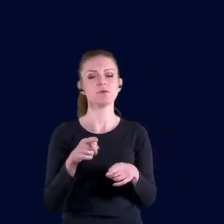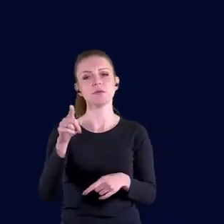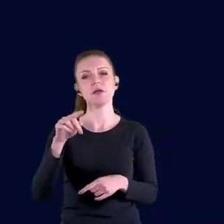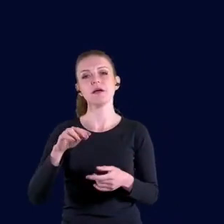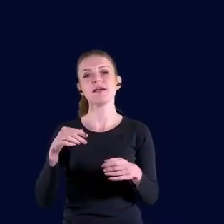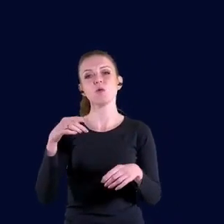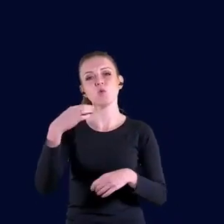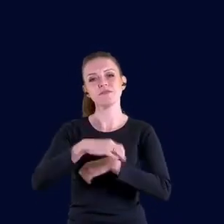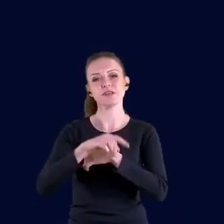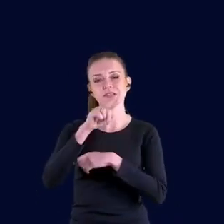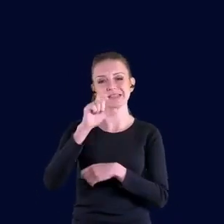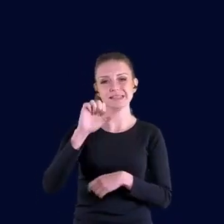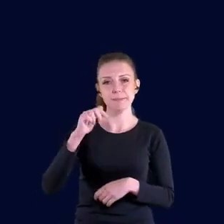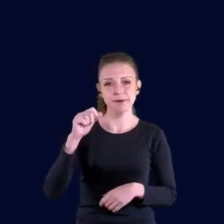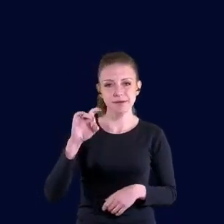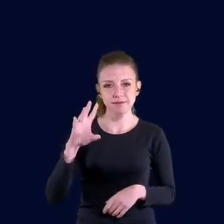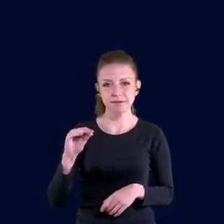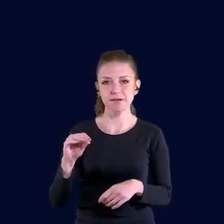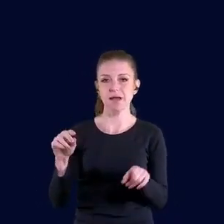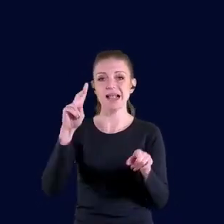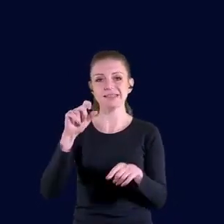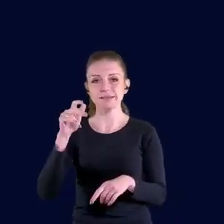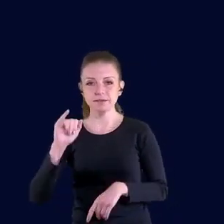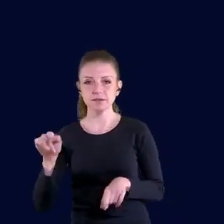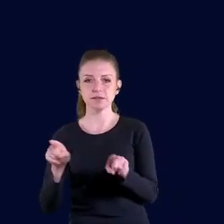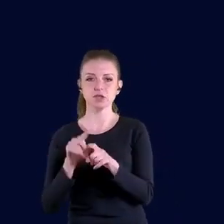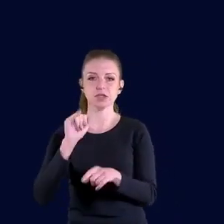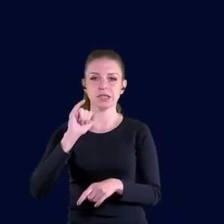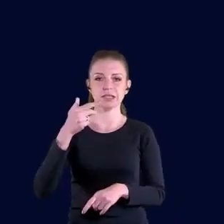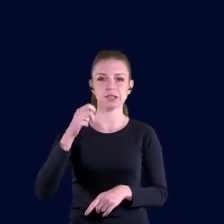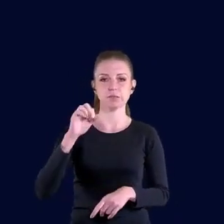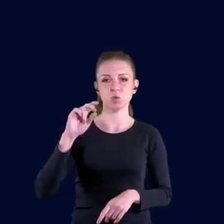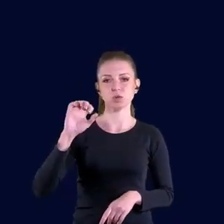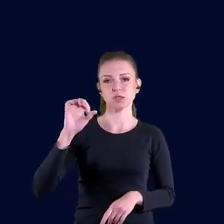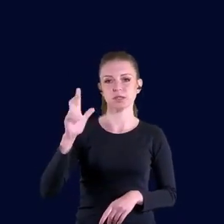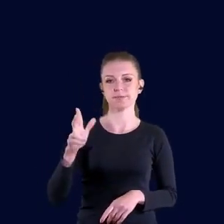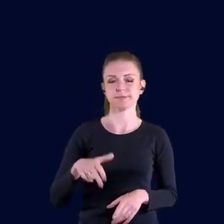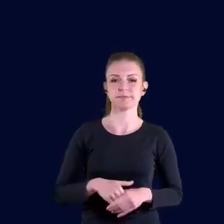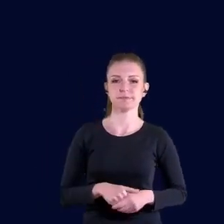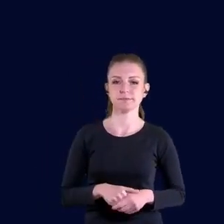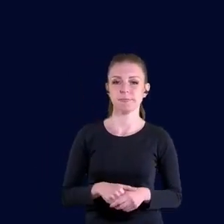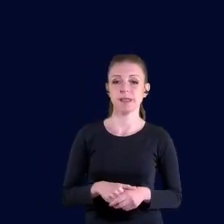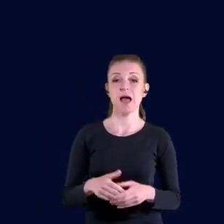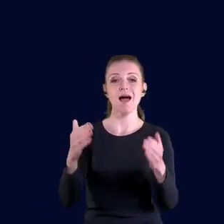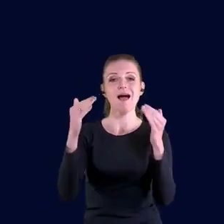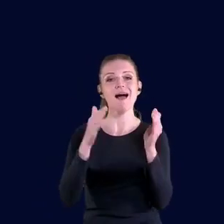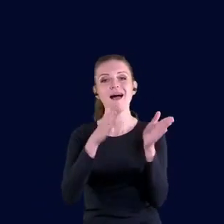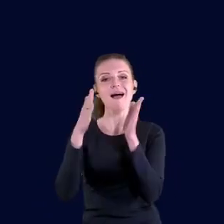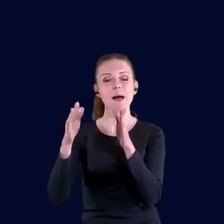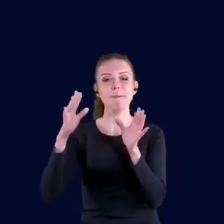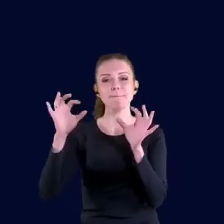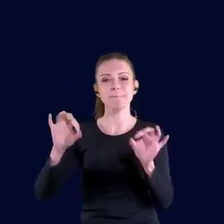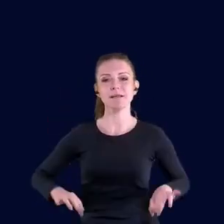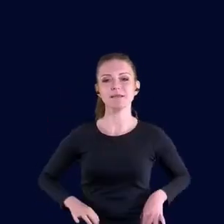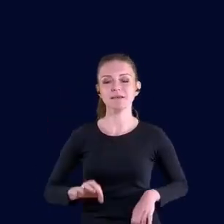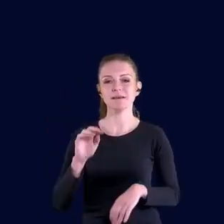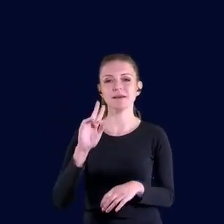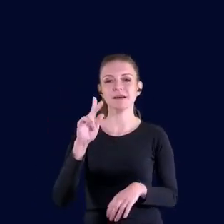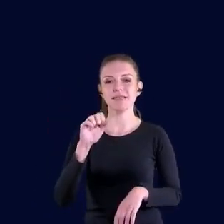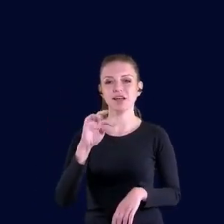Sheffield Cambridge Helsinkach czy innsbrucku a pani Katarzyna jest specjalistka w zakresie